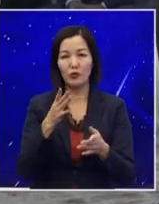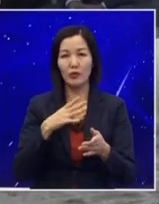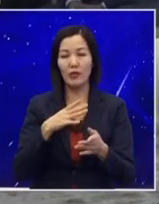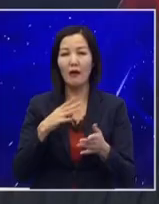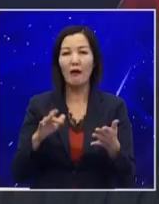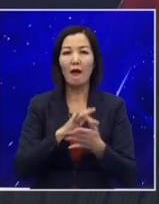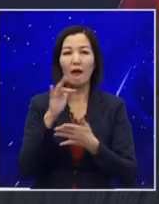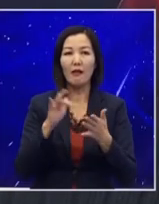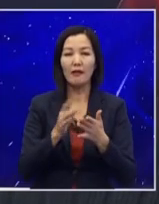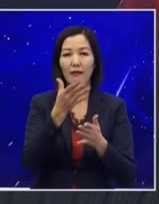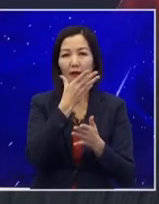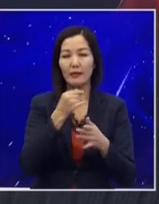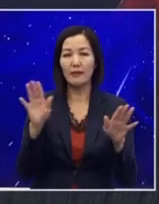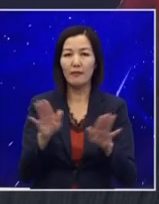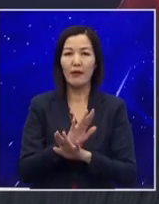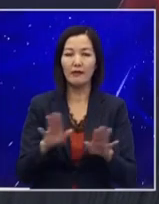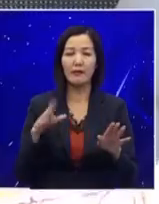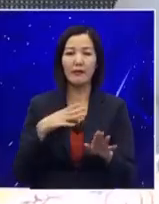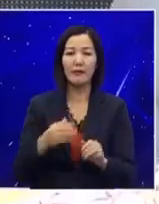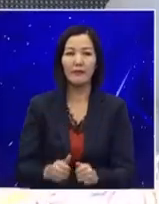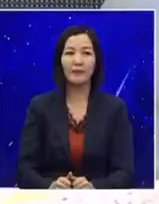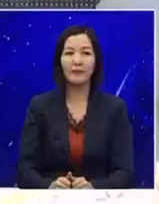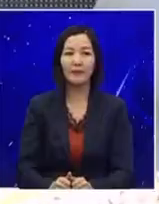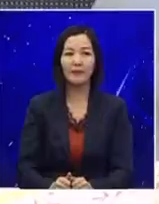кіндік қаласын әсем әнге қосты.